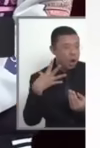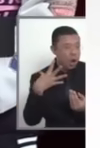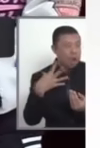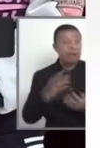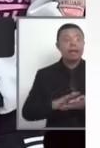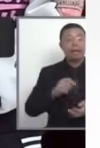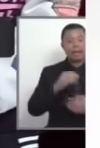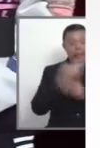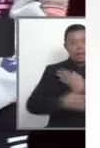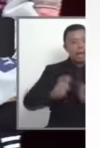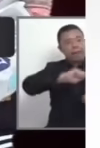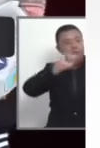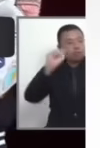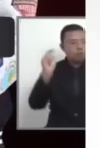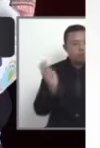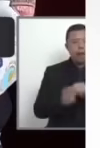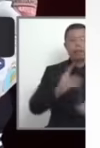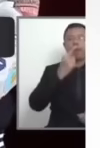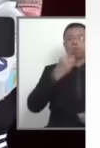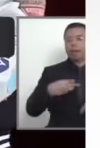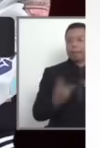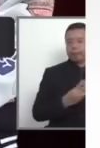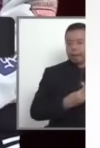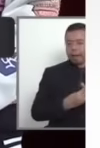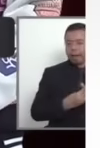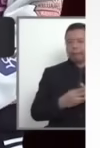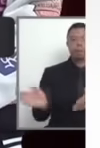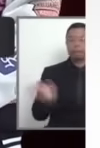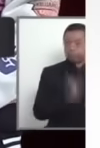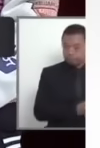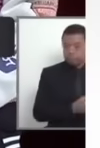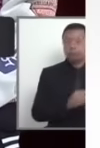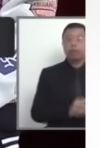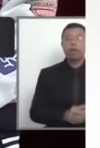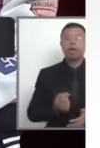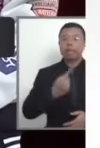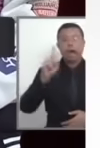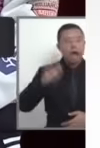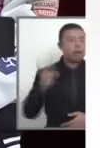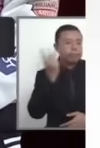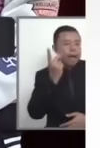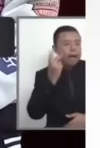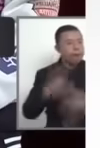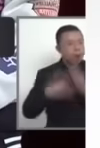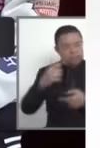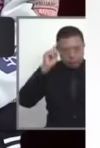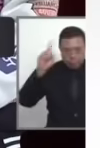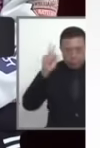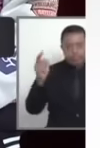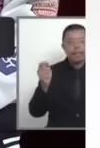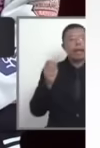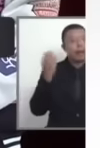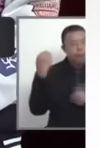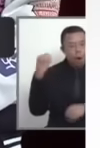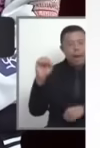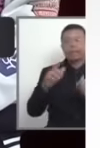sampaikan dengan populis. Mas Ganjar bukan dia mengarang-arang untuk menjadi seorang pemimpin populis, tapi memang dia adalah seorang